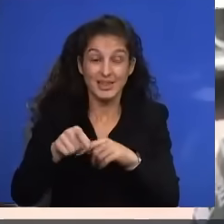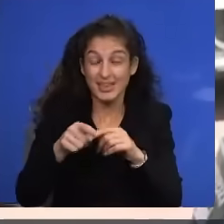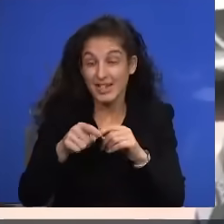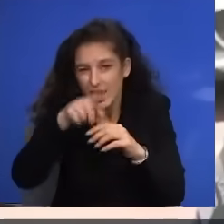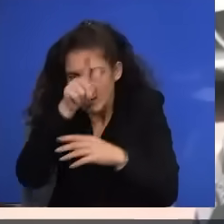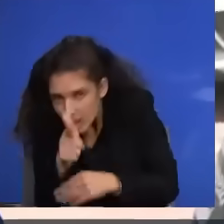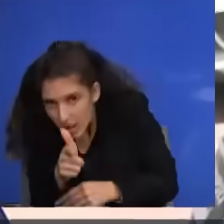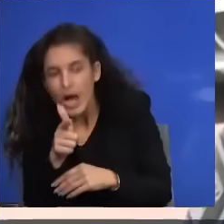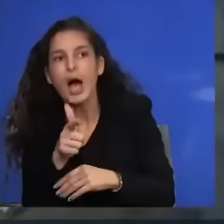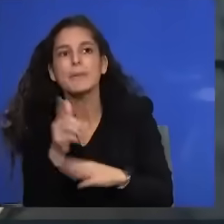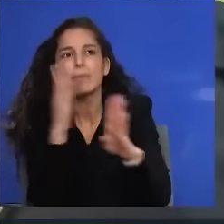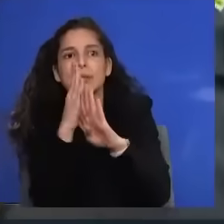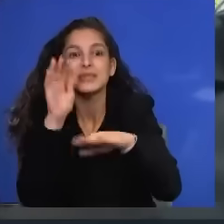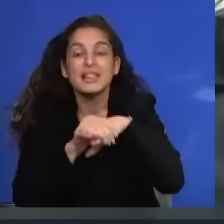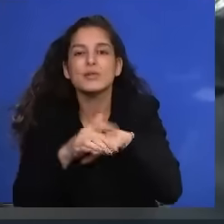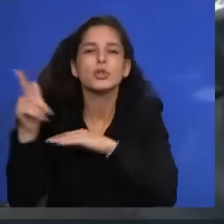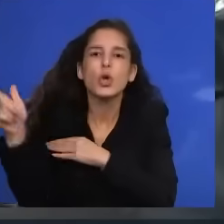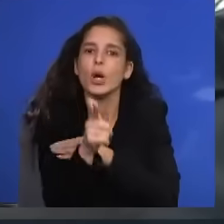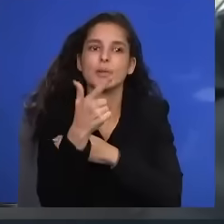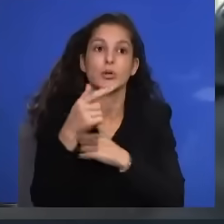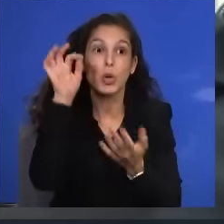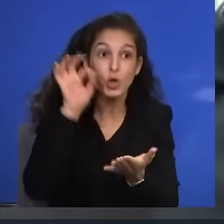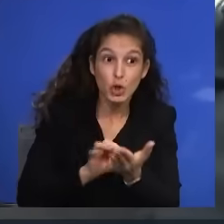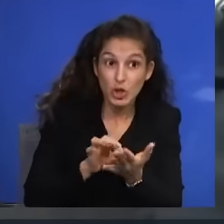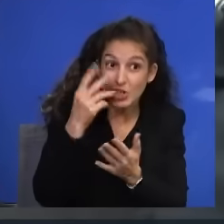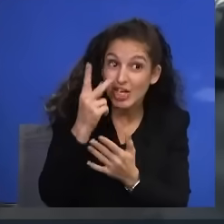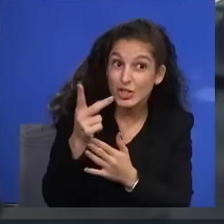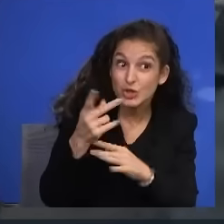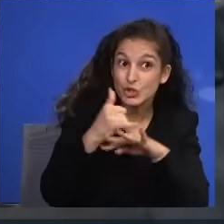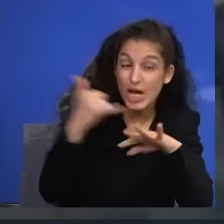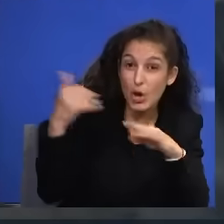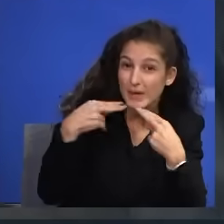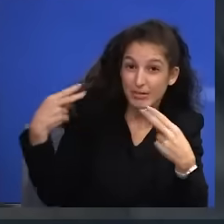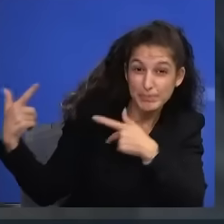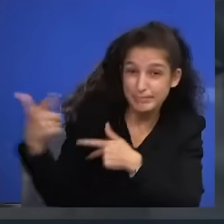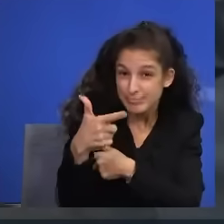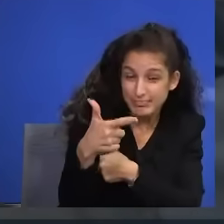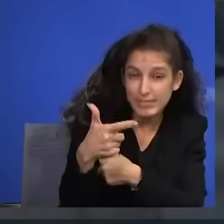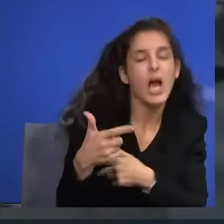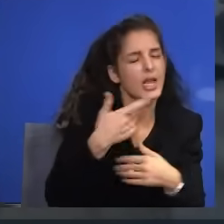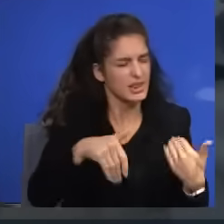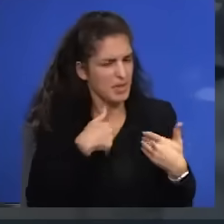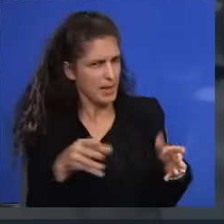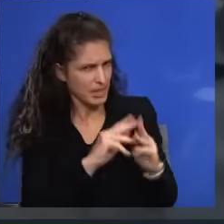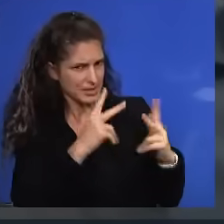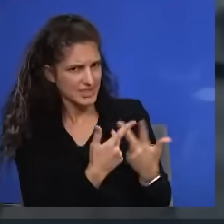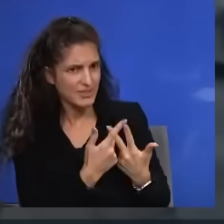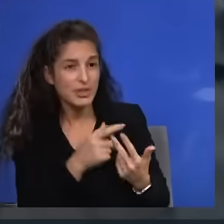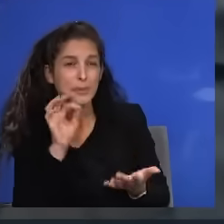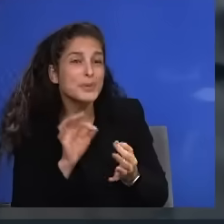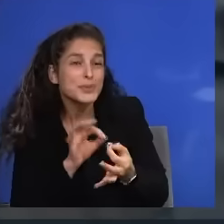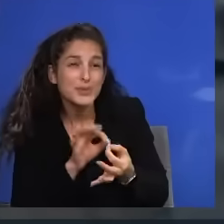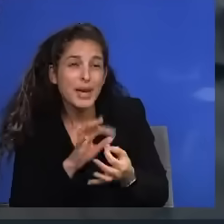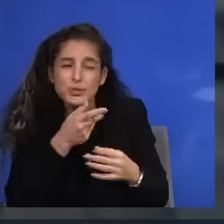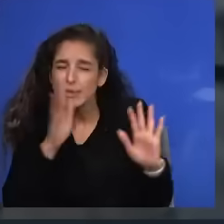יריות לכיווננו. באותו רגע שראינו שכוח יהלום מגיב בירי, אני ויחד עם הצוות כמובן, פשוט כמה שיותר מהר צמצמנו